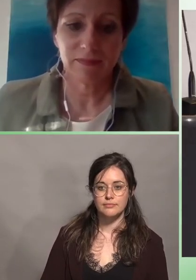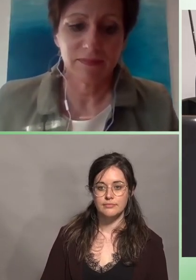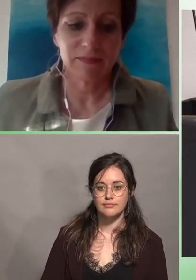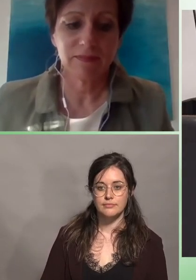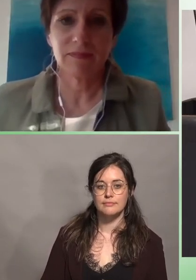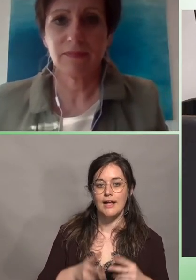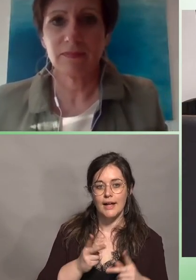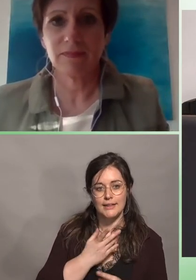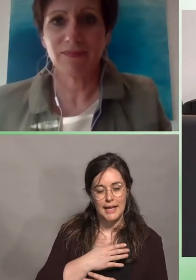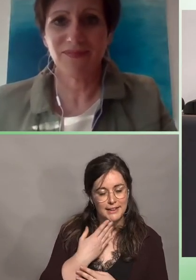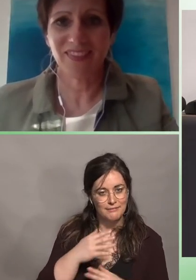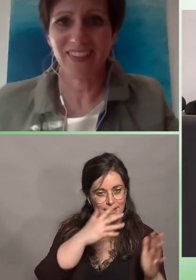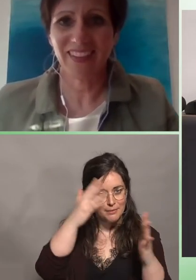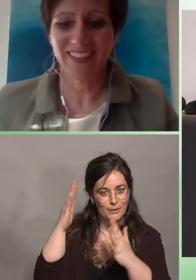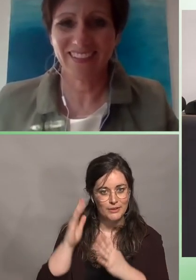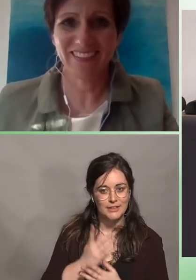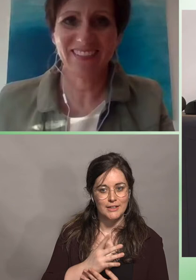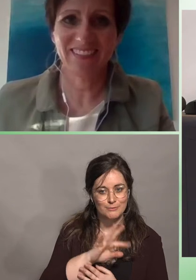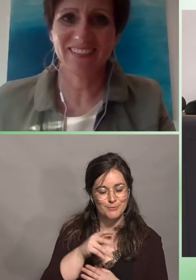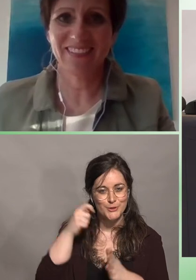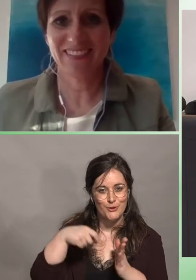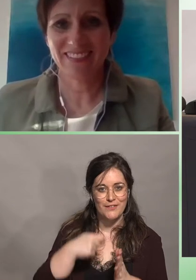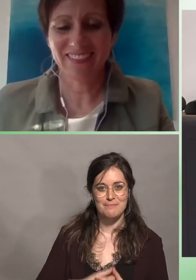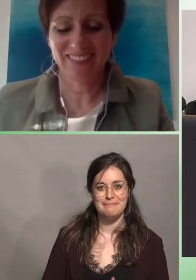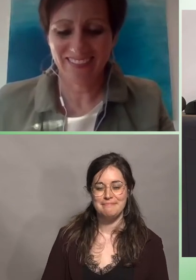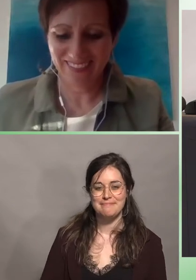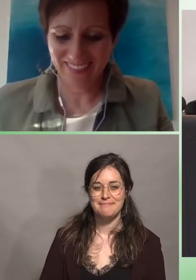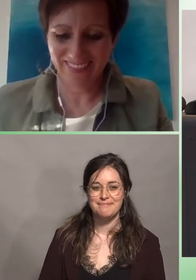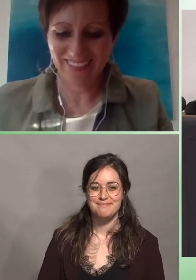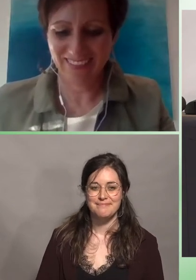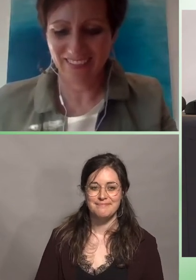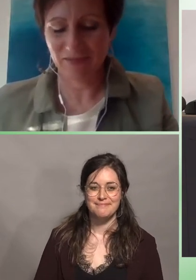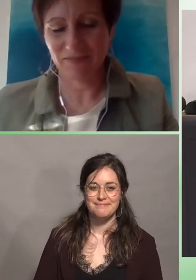Sie können gern wieder applaudieren, ein schöner Film.